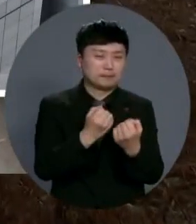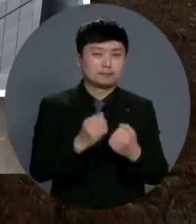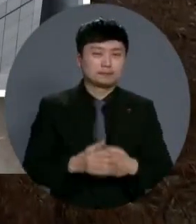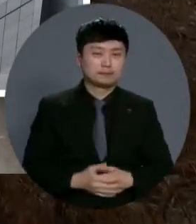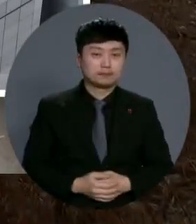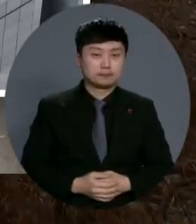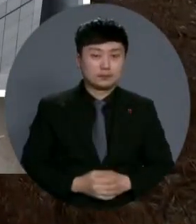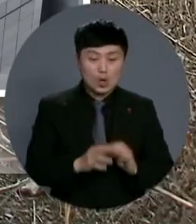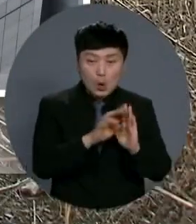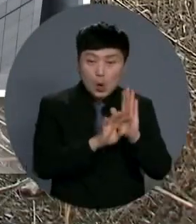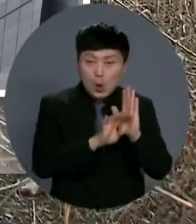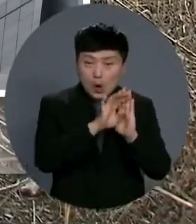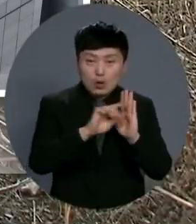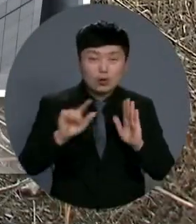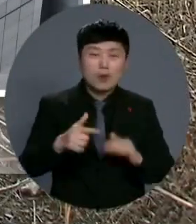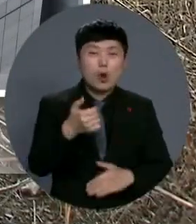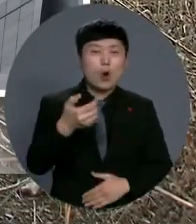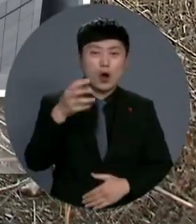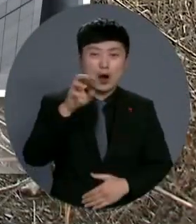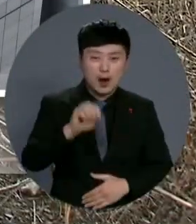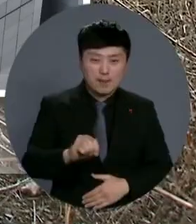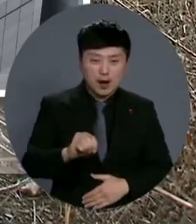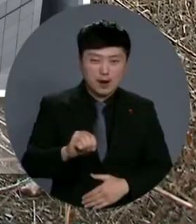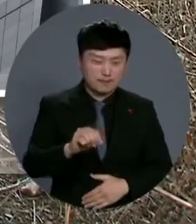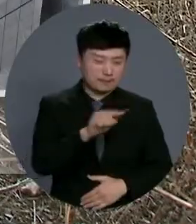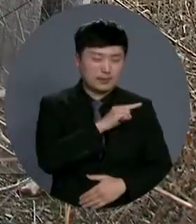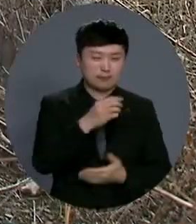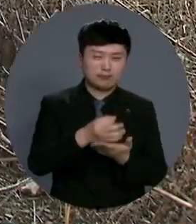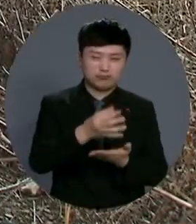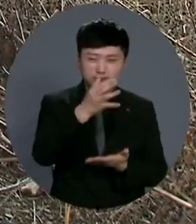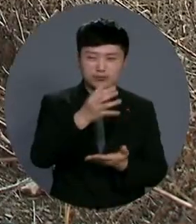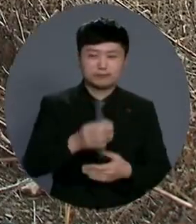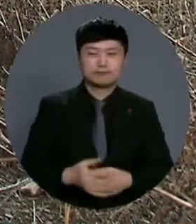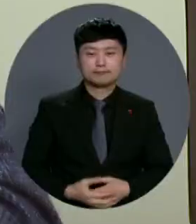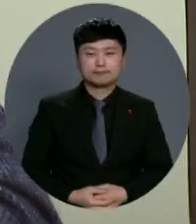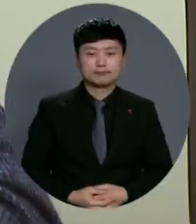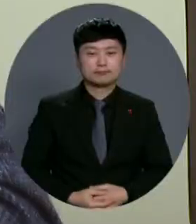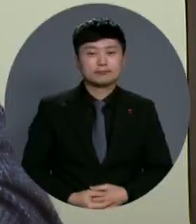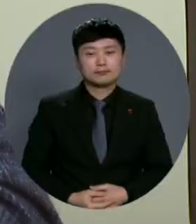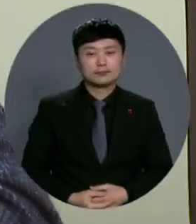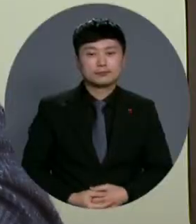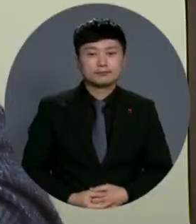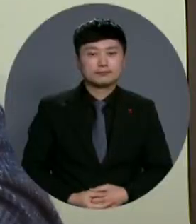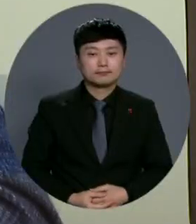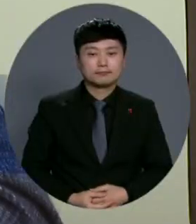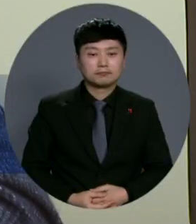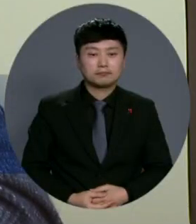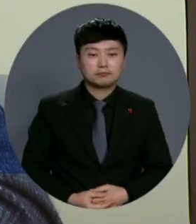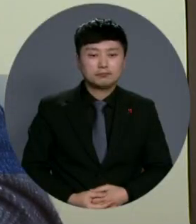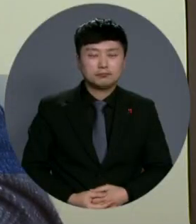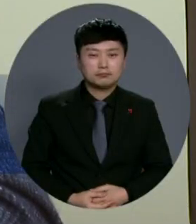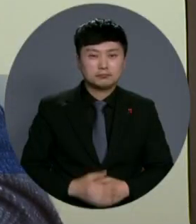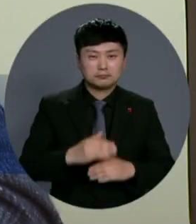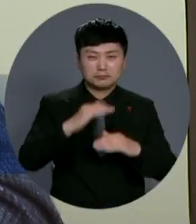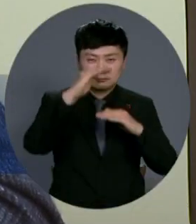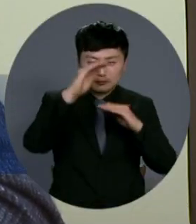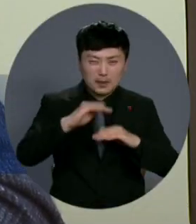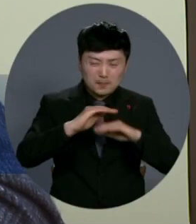시공 입찰가는 650억 원, 입찰 금액 중 가장 높았습니다. 제가 일일이 다 모르겠지만도